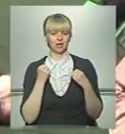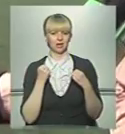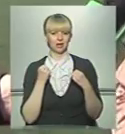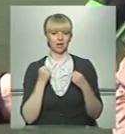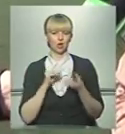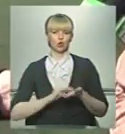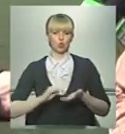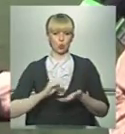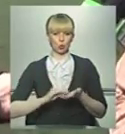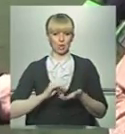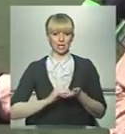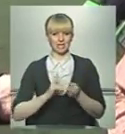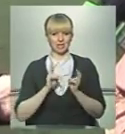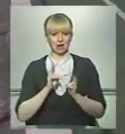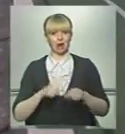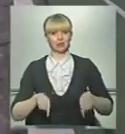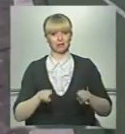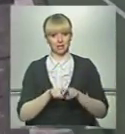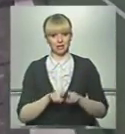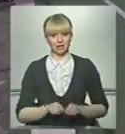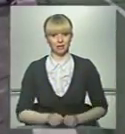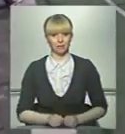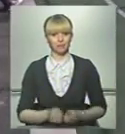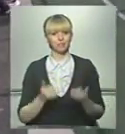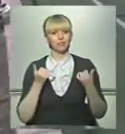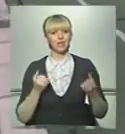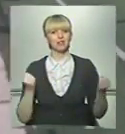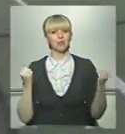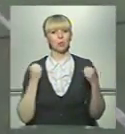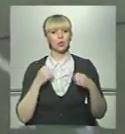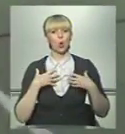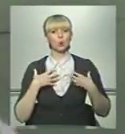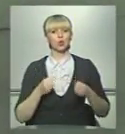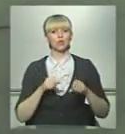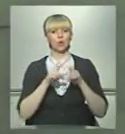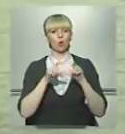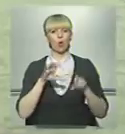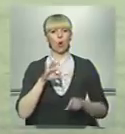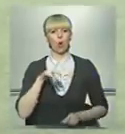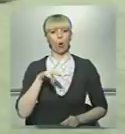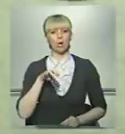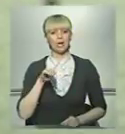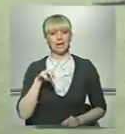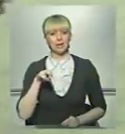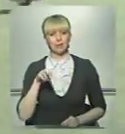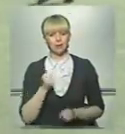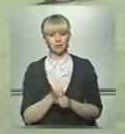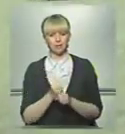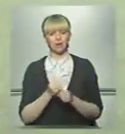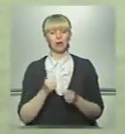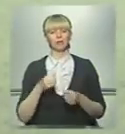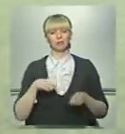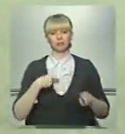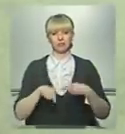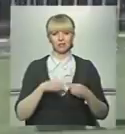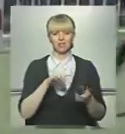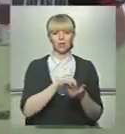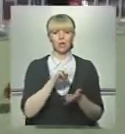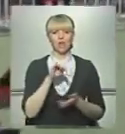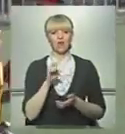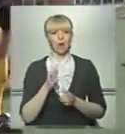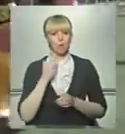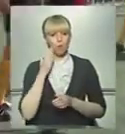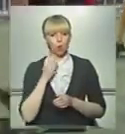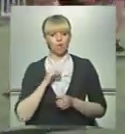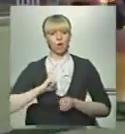а спортивній журналістиці як такій. Нині ж у спортивно-оздоровчому комплексі «Олімпія» влаштували матч за участі ветеранів ФК